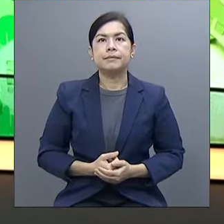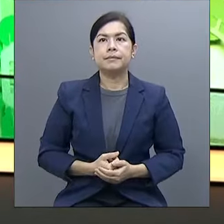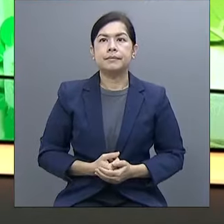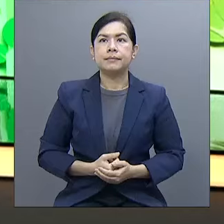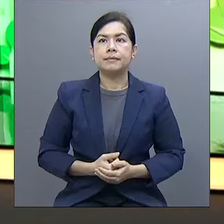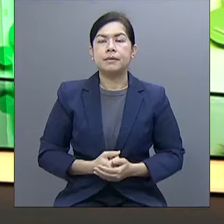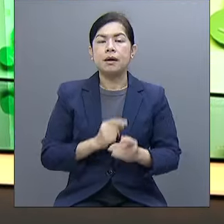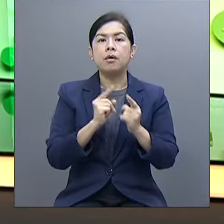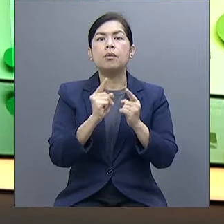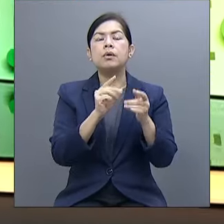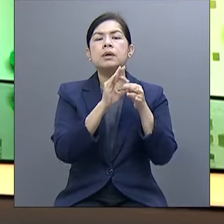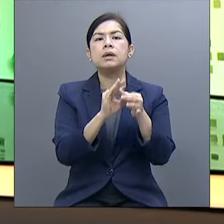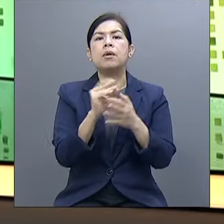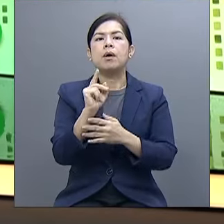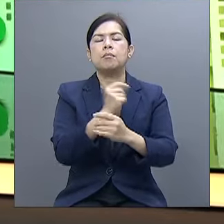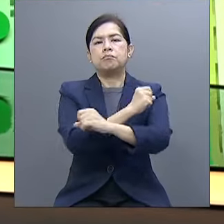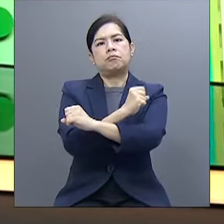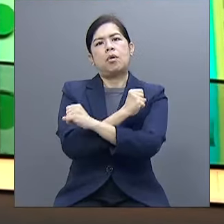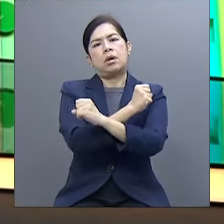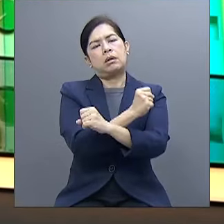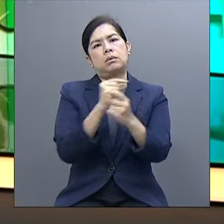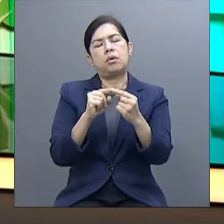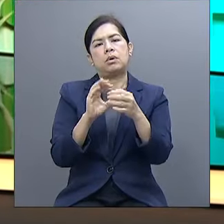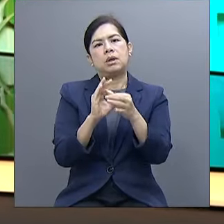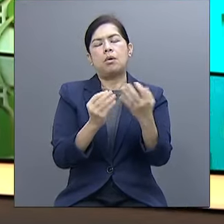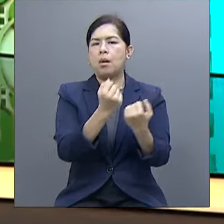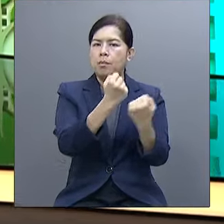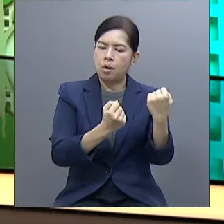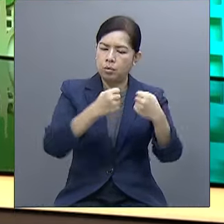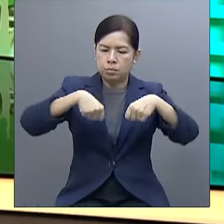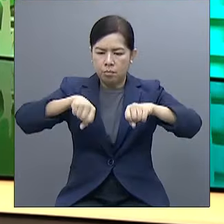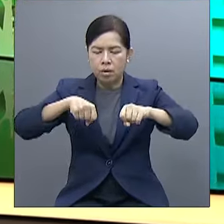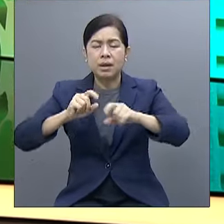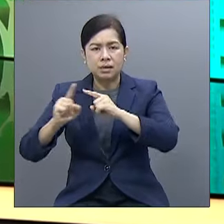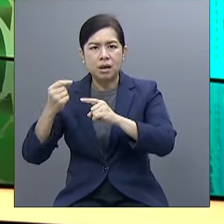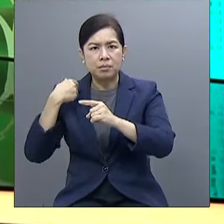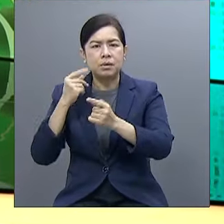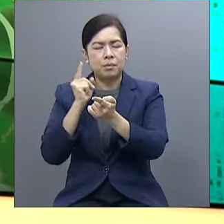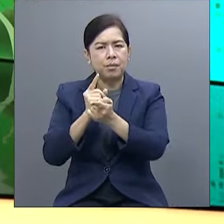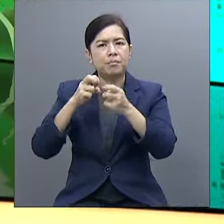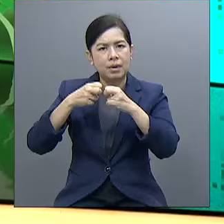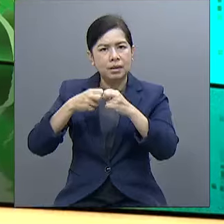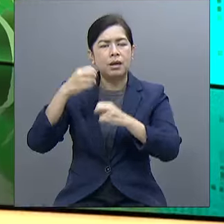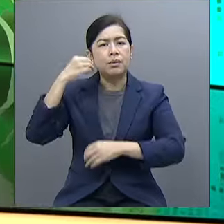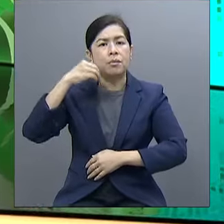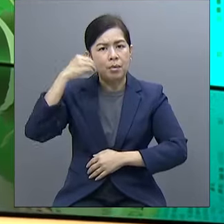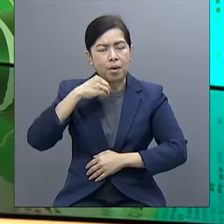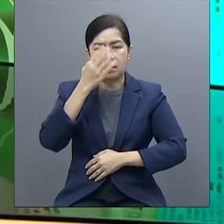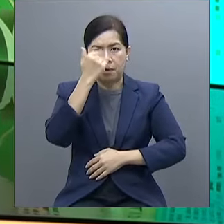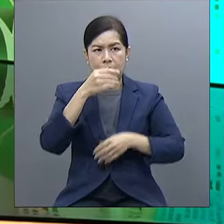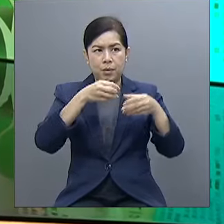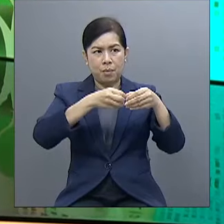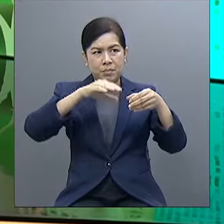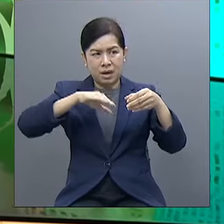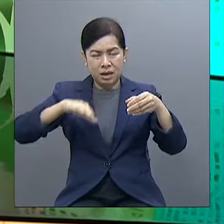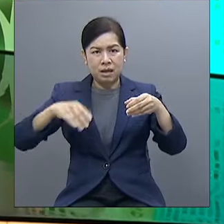ถ้าพูดถึงเรื่องของความปลอดภัยในการใช้รถใช้ถนนเด็กเดี๋ยวนี้เราเห็นตามหน้าข่าวเยอะนะคะทั้งสองท่านว่าจริงๆแล้วเด็กเล็กเนี่ยบางทีตกรถบ